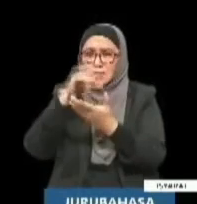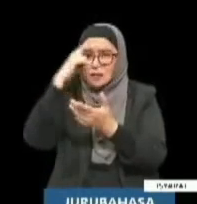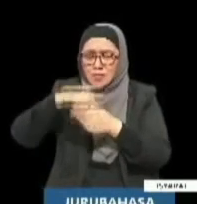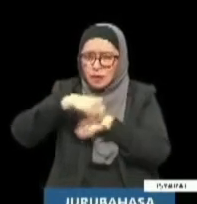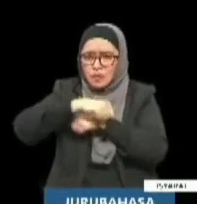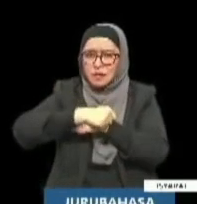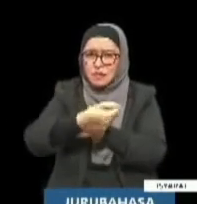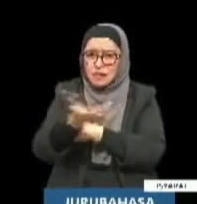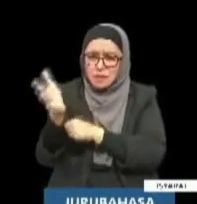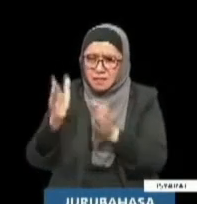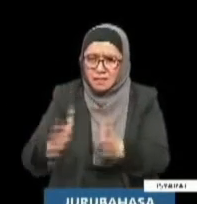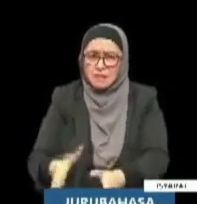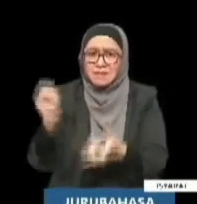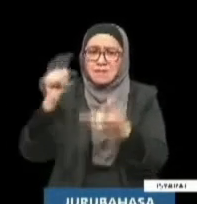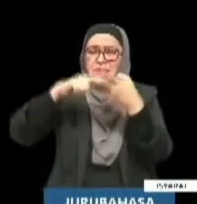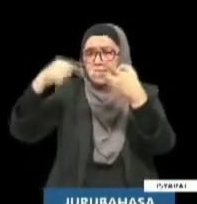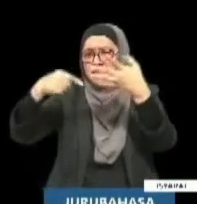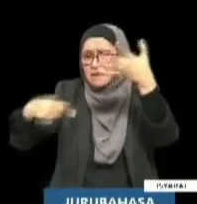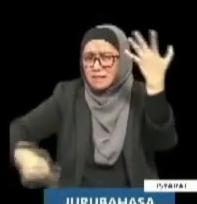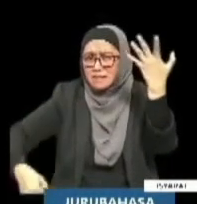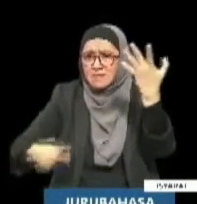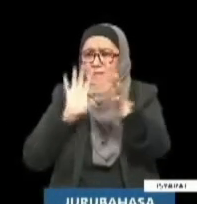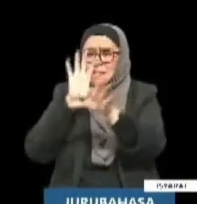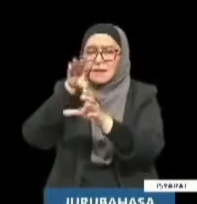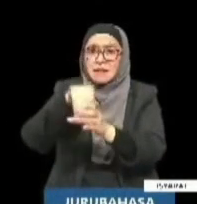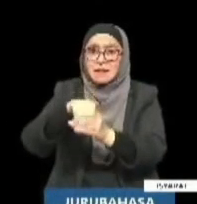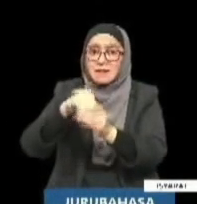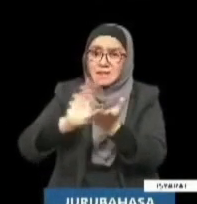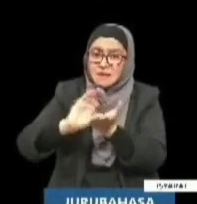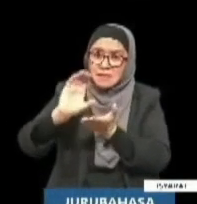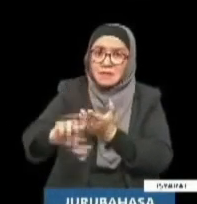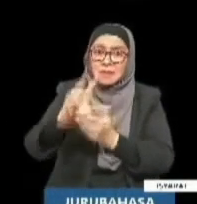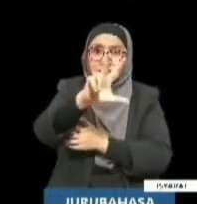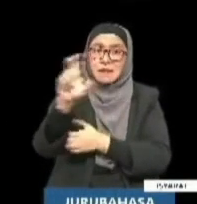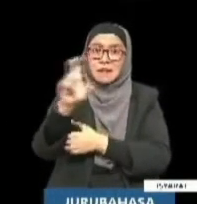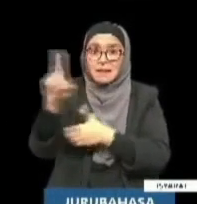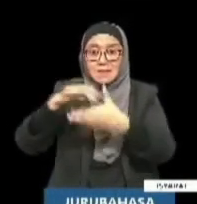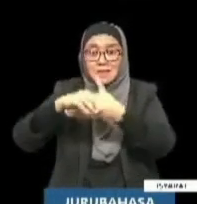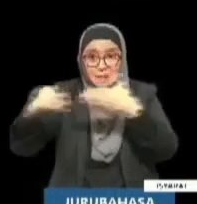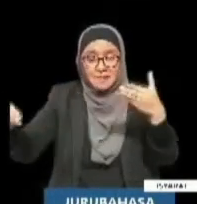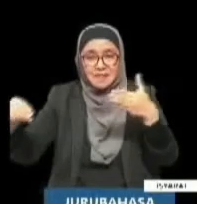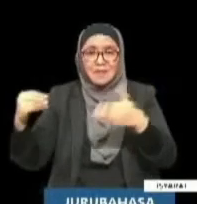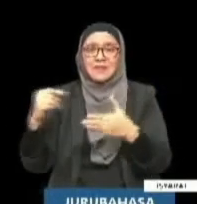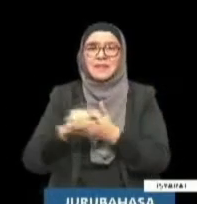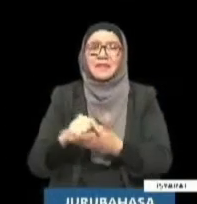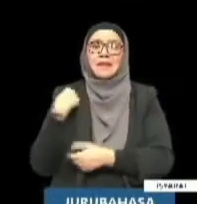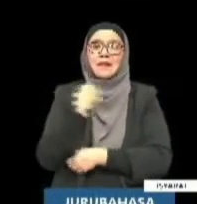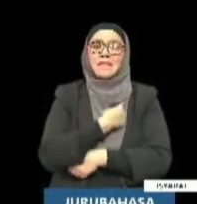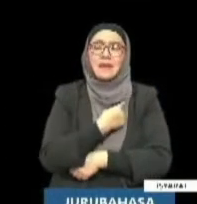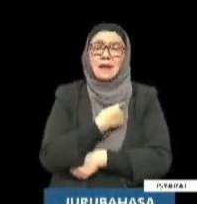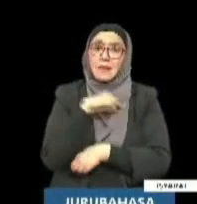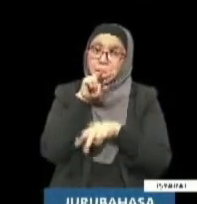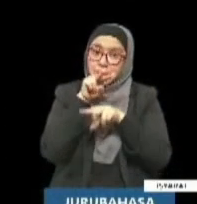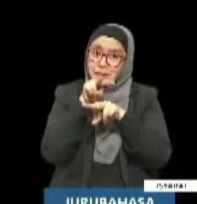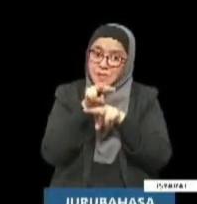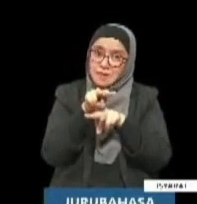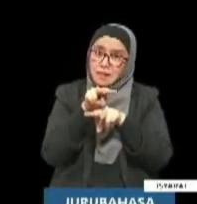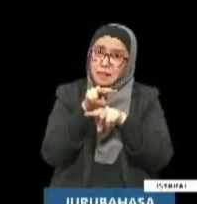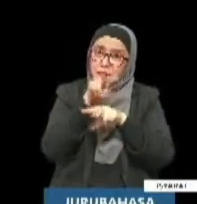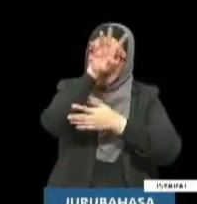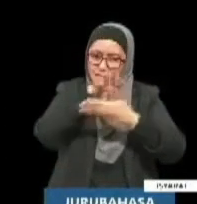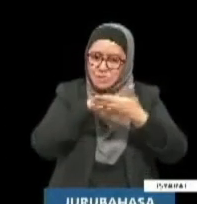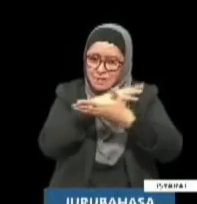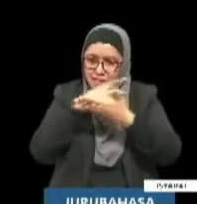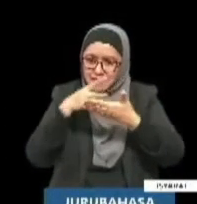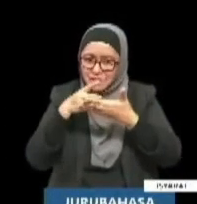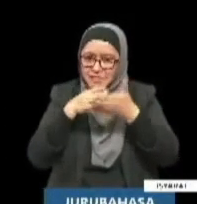lebih RM300,000. Jadi kita akan pantau secara berkala, tersusun setiap